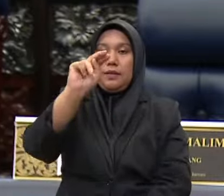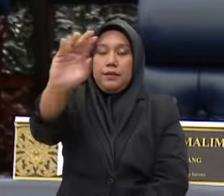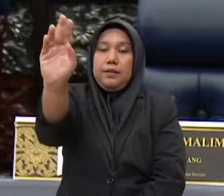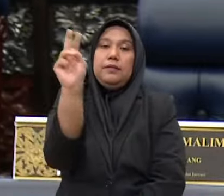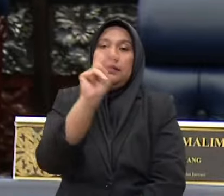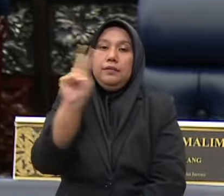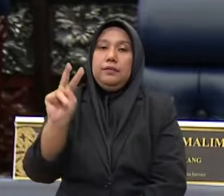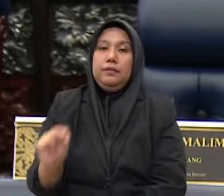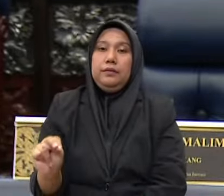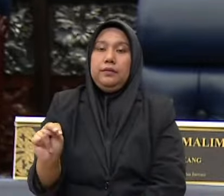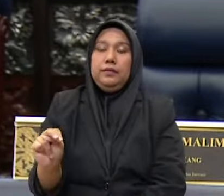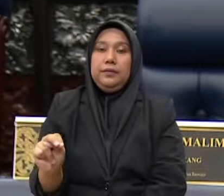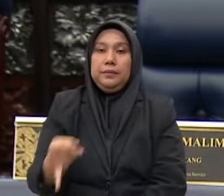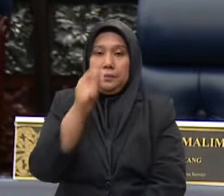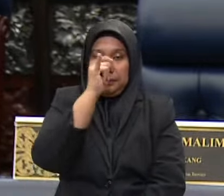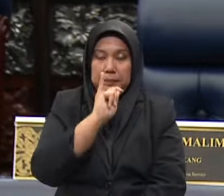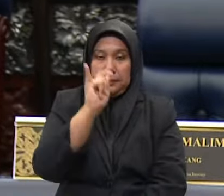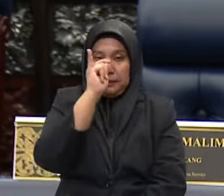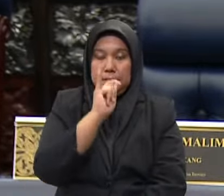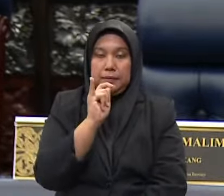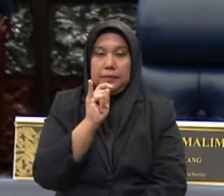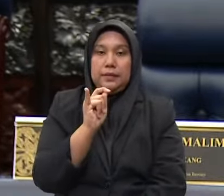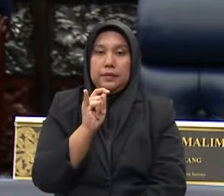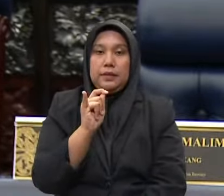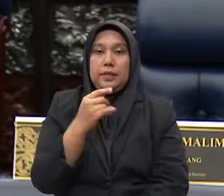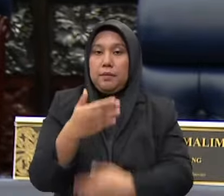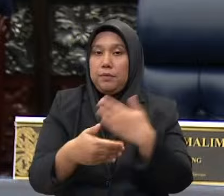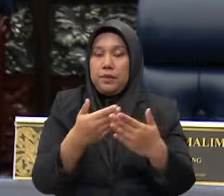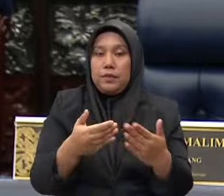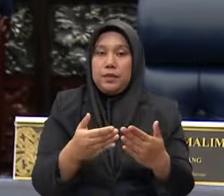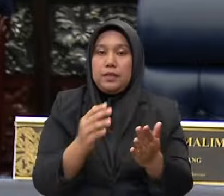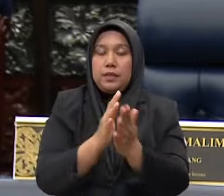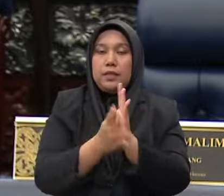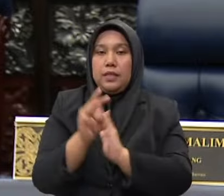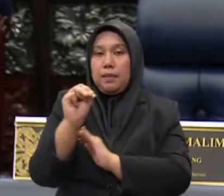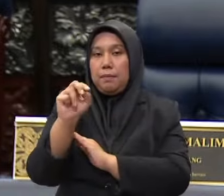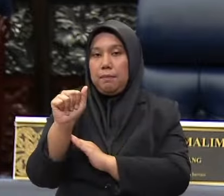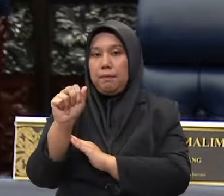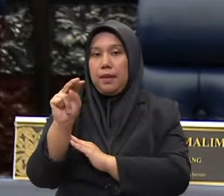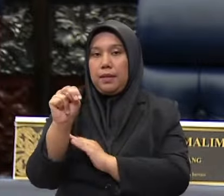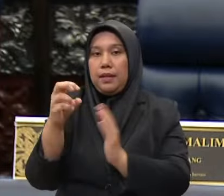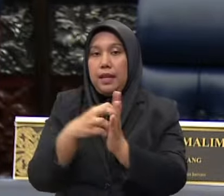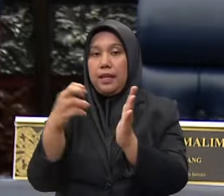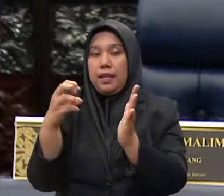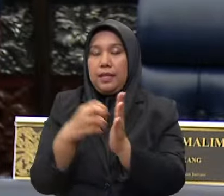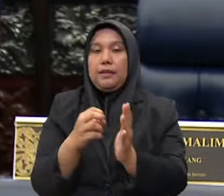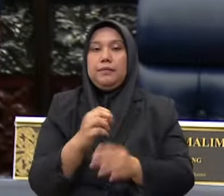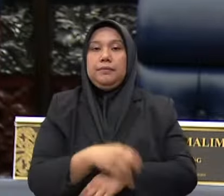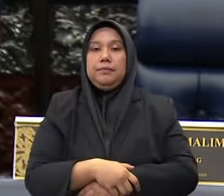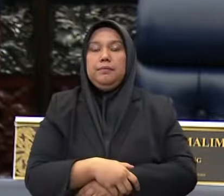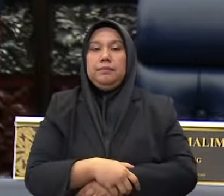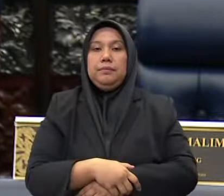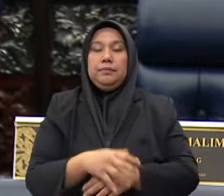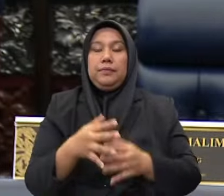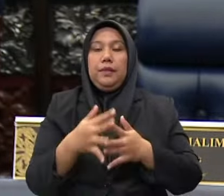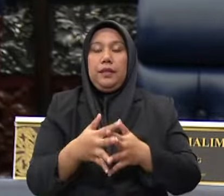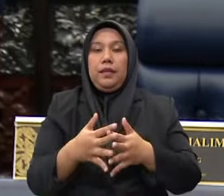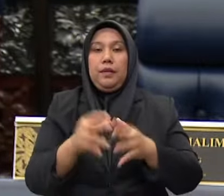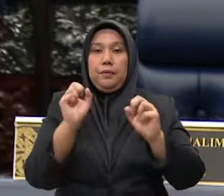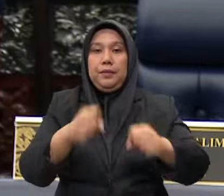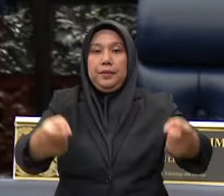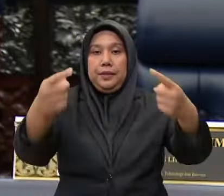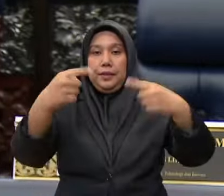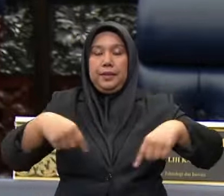Thailand untuk di proses sebagai magnet dan sebagainya nya jadi kita merasakan lebih baik kilang-kilang ini dapat datang ke Malaysia